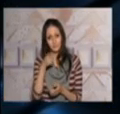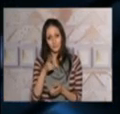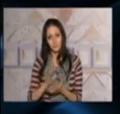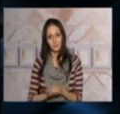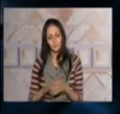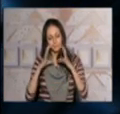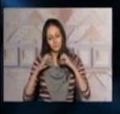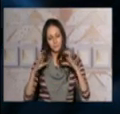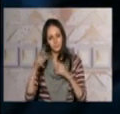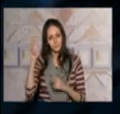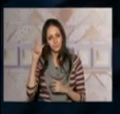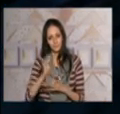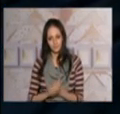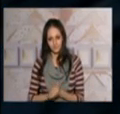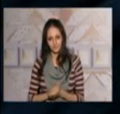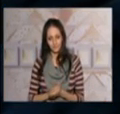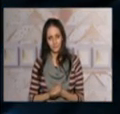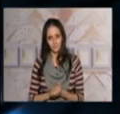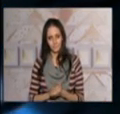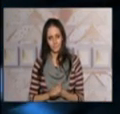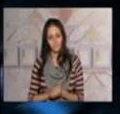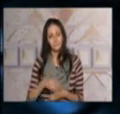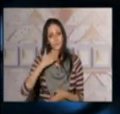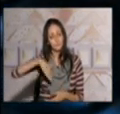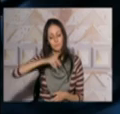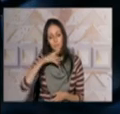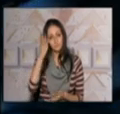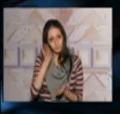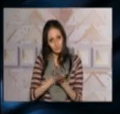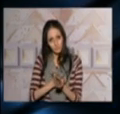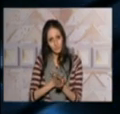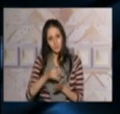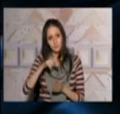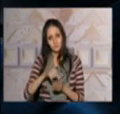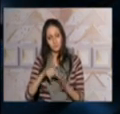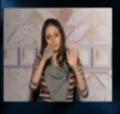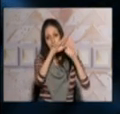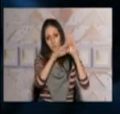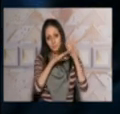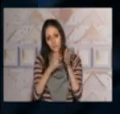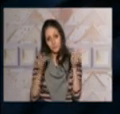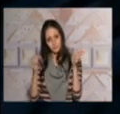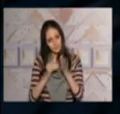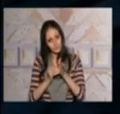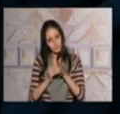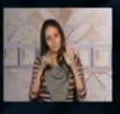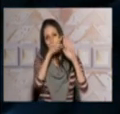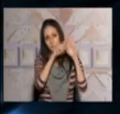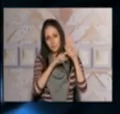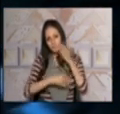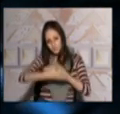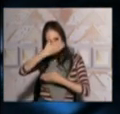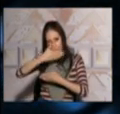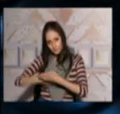فندم تفاصيل الخبر. إحنا بالفعل دلوقتي المنظومة ابتدت إلزاميا التسجيل المسبق